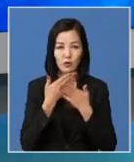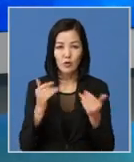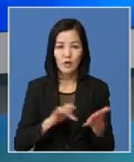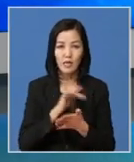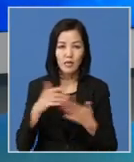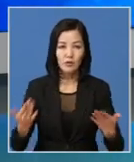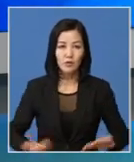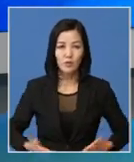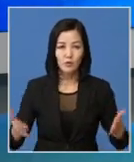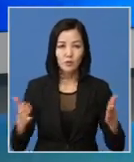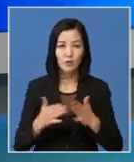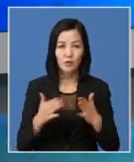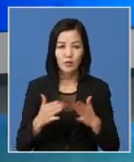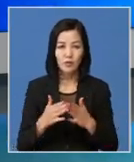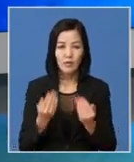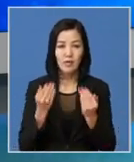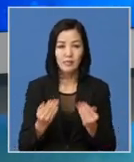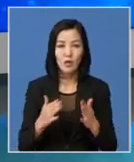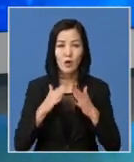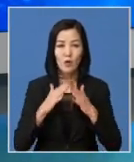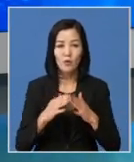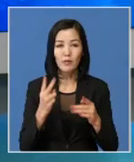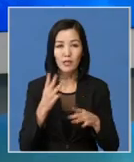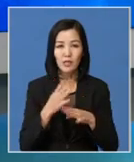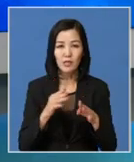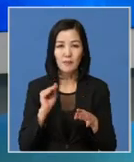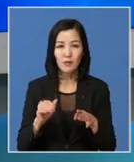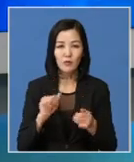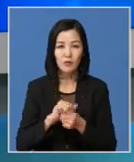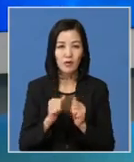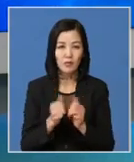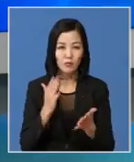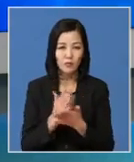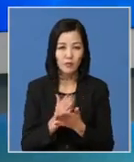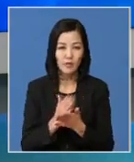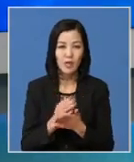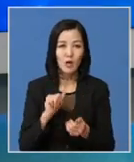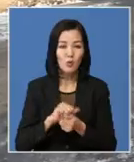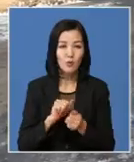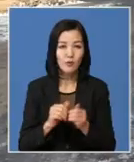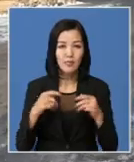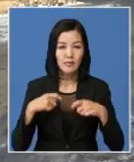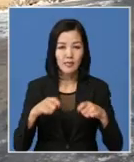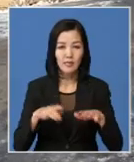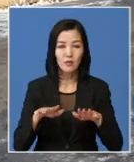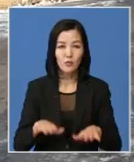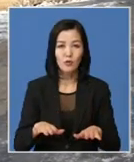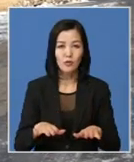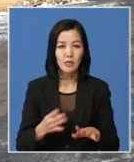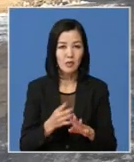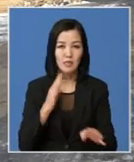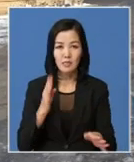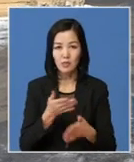коммуналдық шаруашылық бөлімінің мәліметінше, қазір қоймаларда 2,5 мың тоннадай қатты отын бар екен. Көмір сататын базаларда бұрынғыдай ұзын сонар